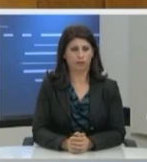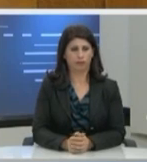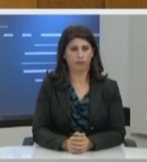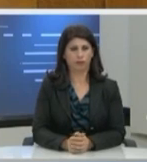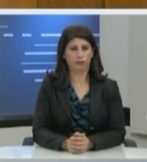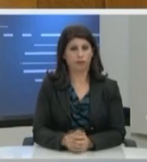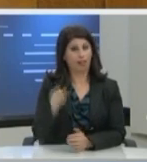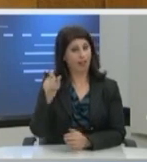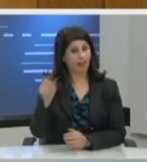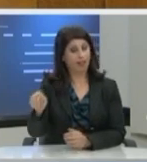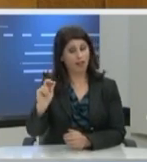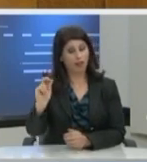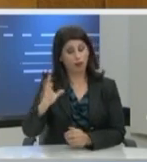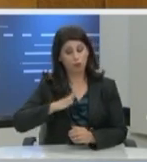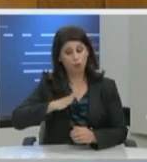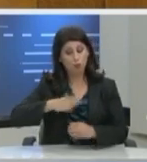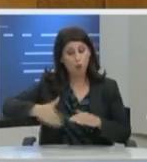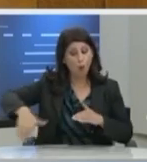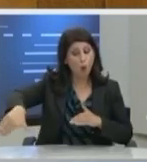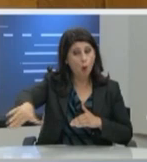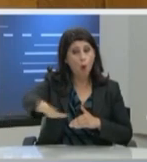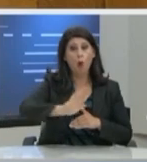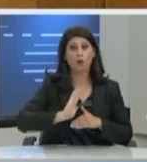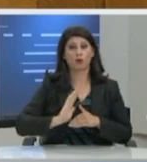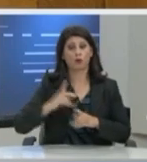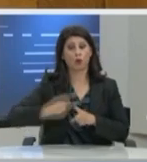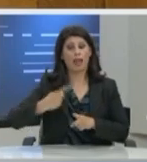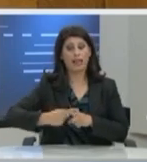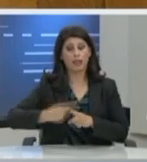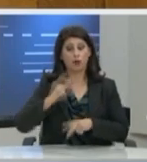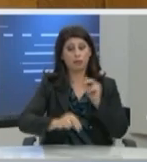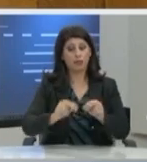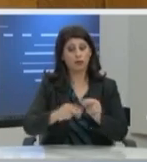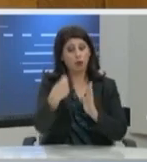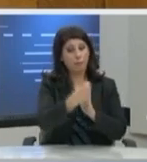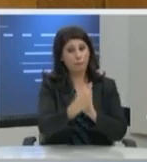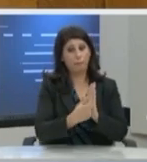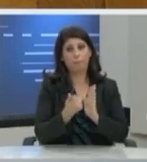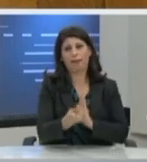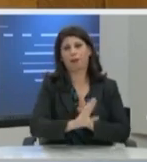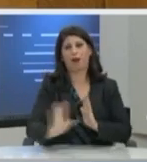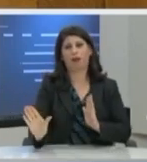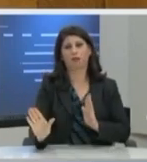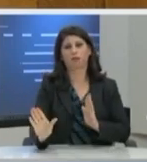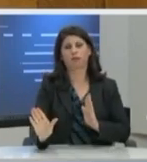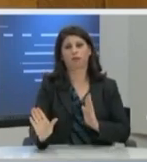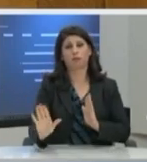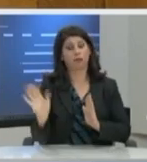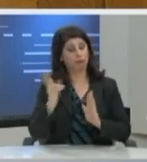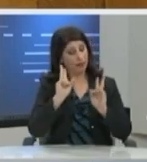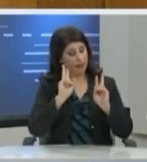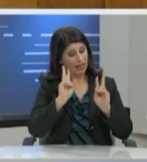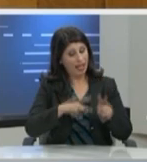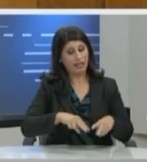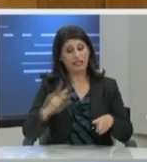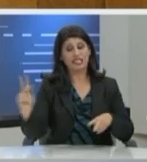Έτσι, εκείνη η ψήφος θα μετρήσει, κύριε Δραγασάκη, κατά πόσον έχετε την